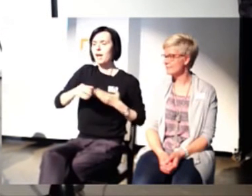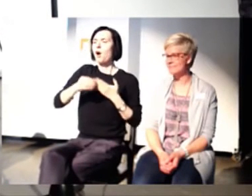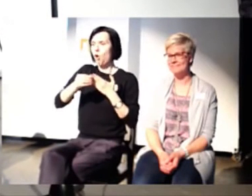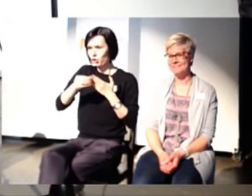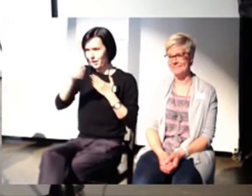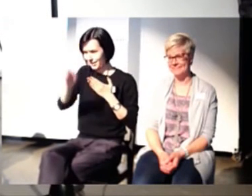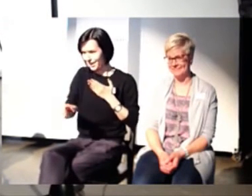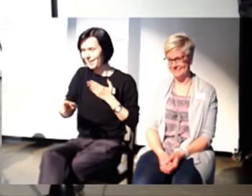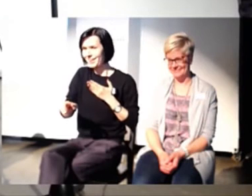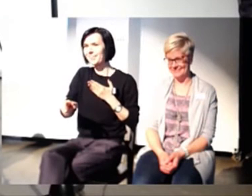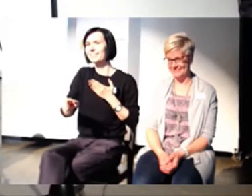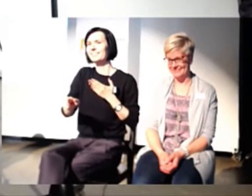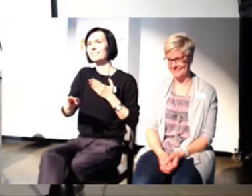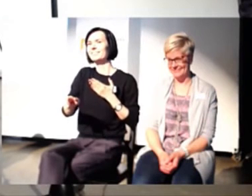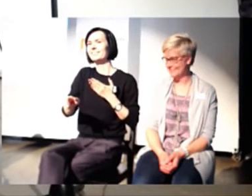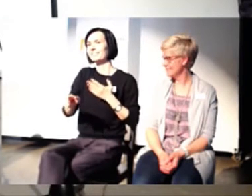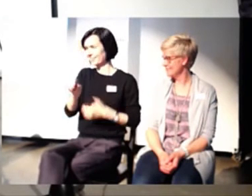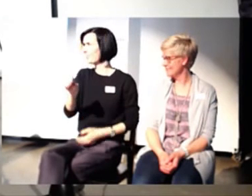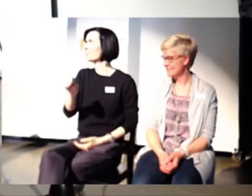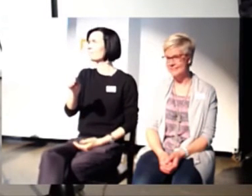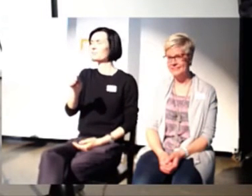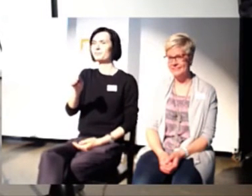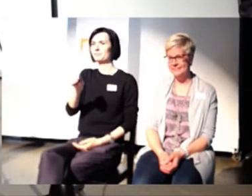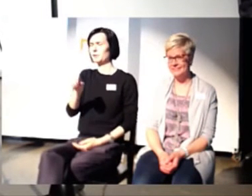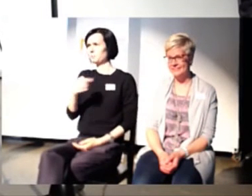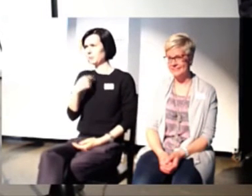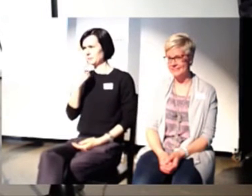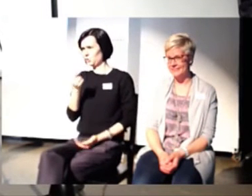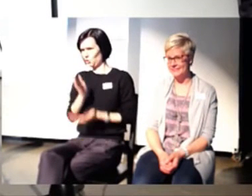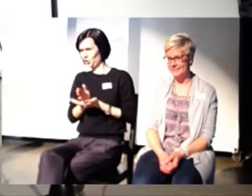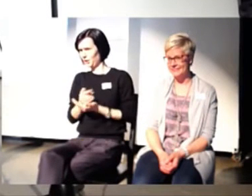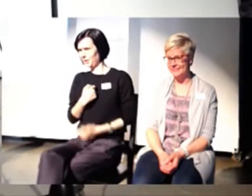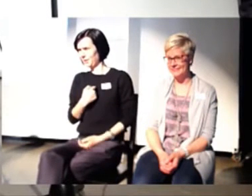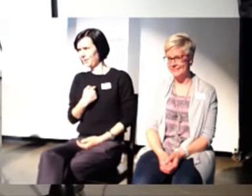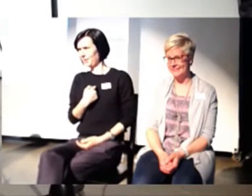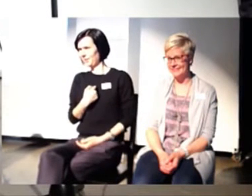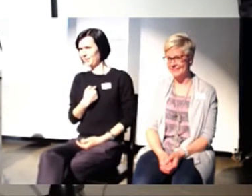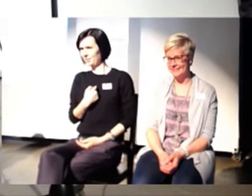teatteri-ilmaisun opettaja. Ei, sanoisiko väärin?